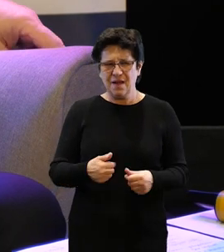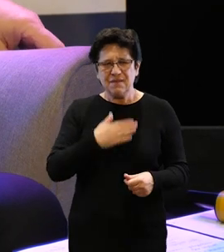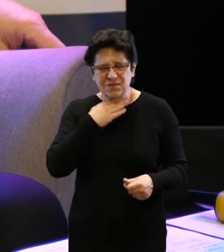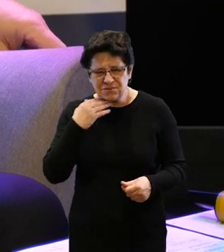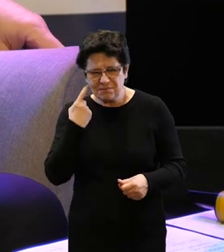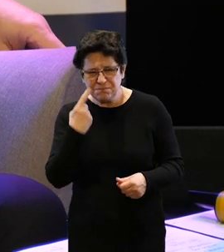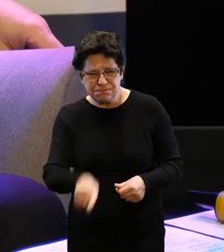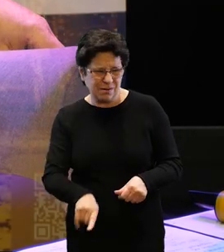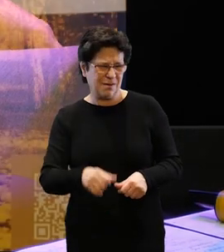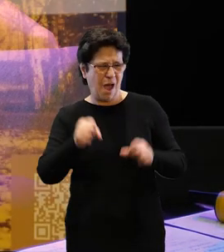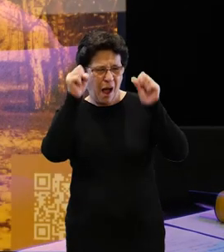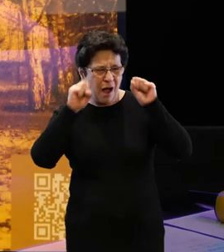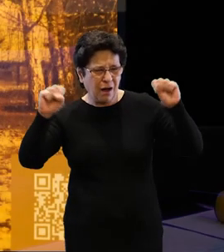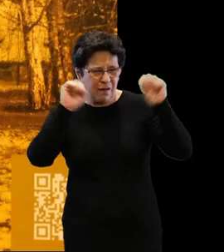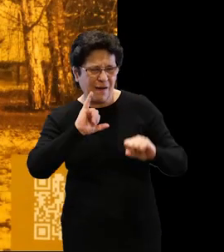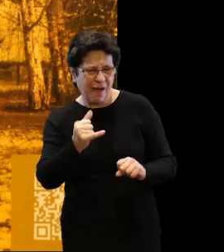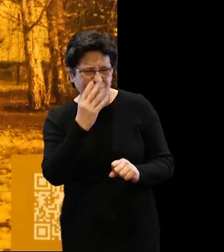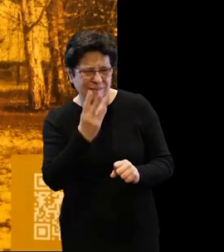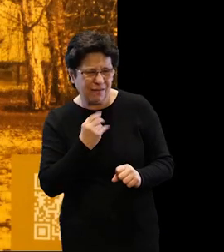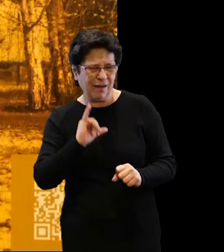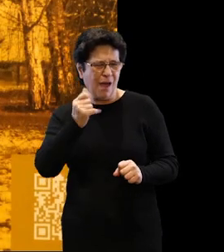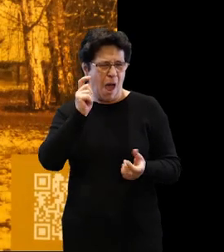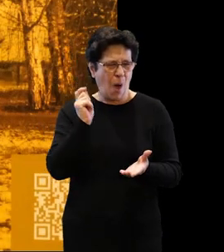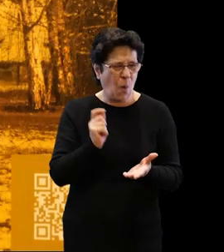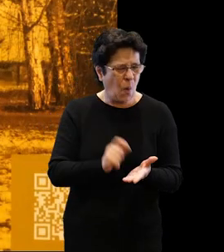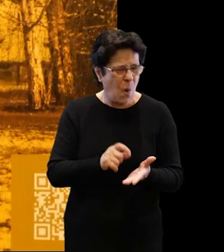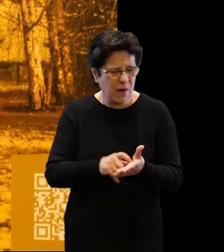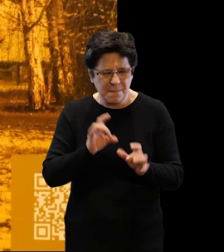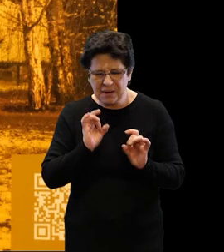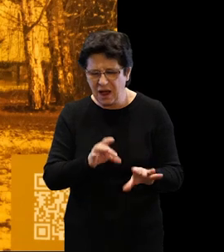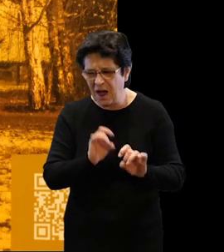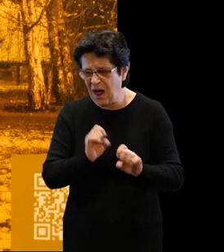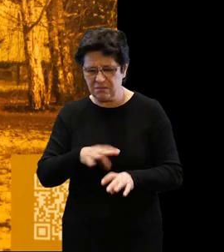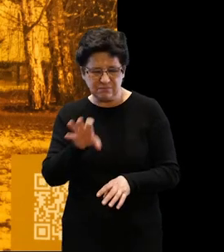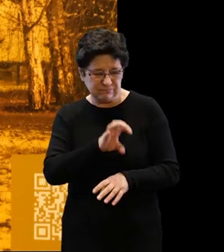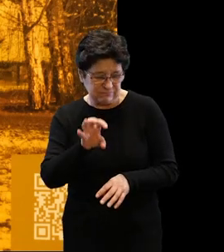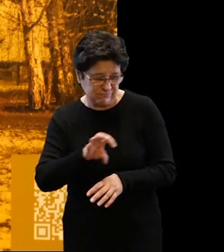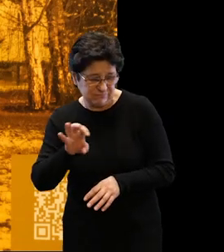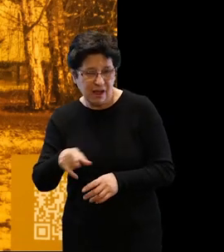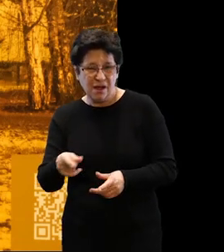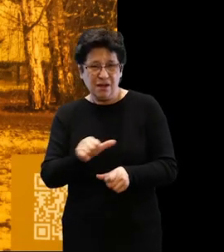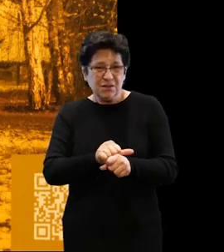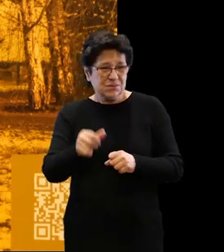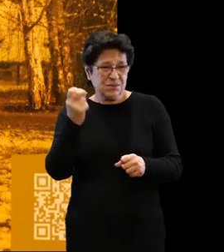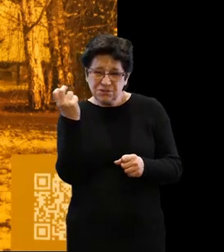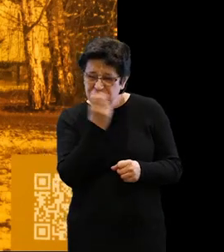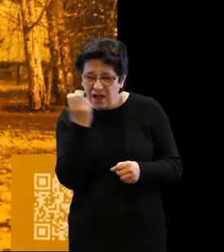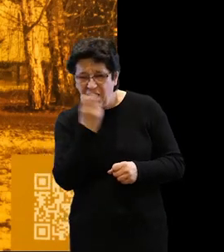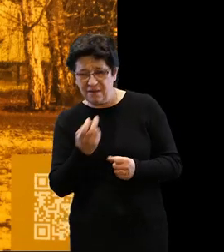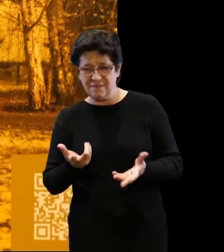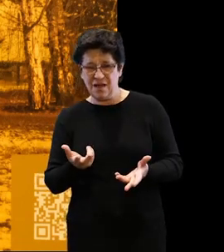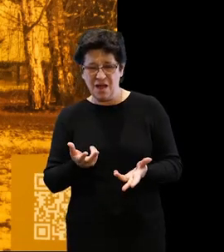podwórku to jest na pewno bardzo bardzo ciekawe jestem przekonany że ten pan Waldemar Wysocki w